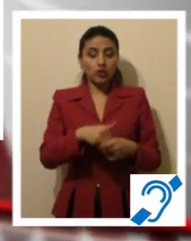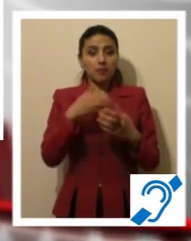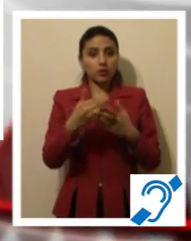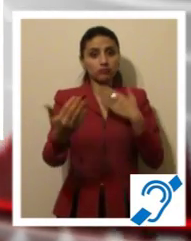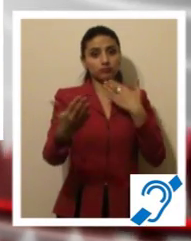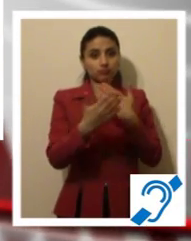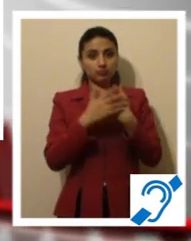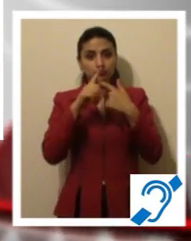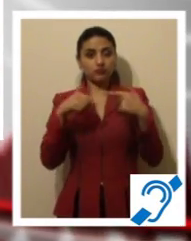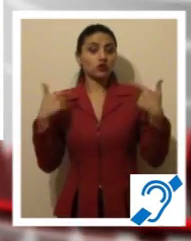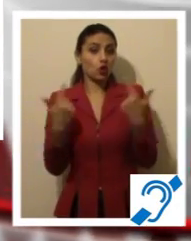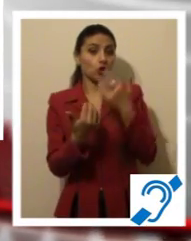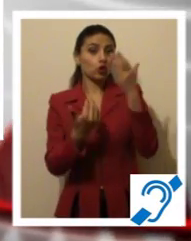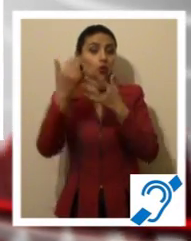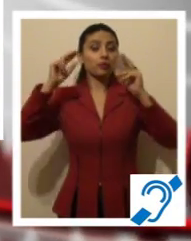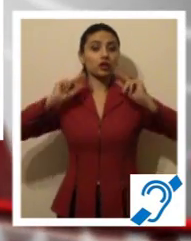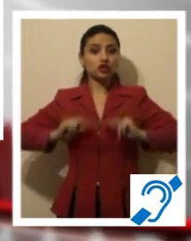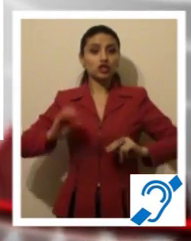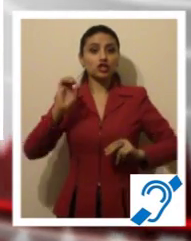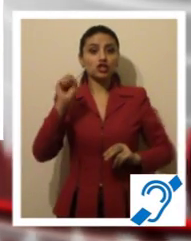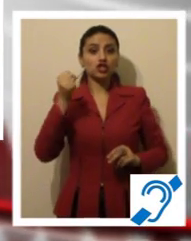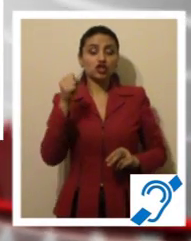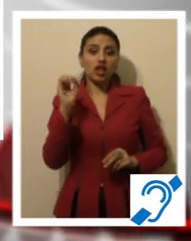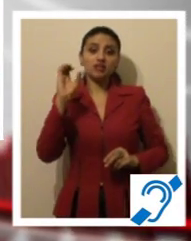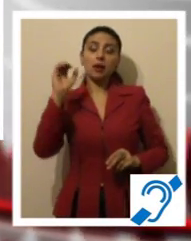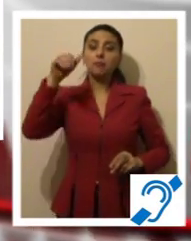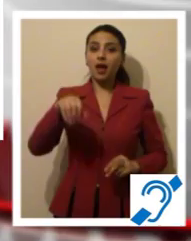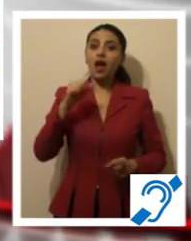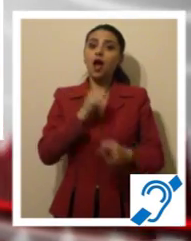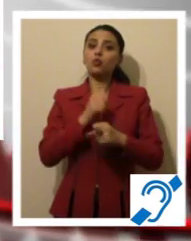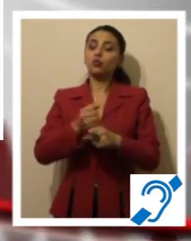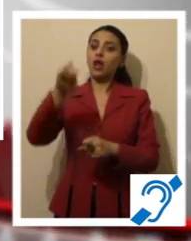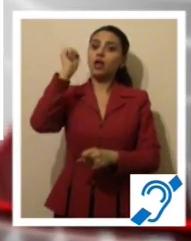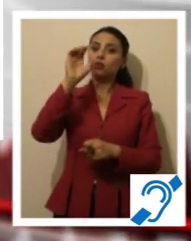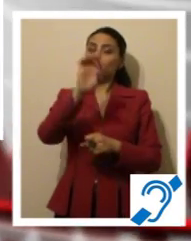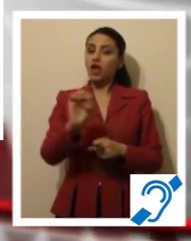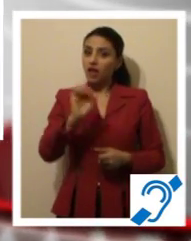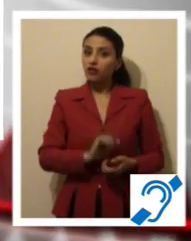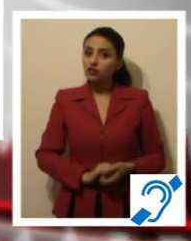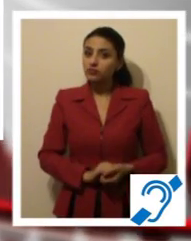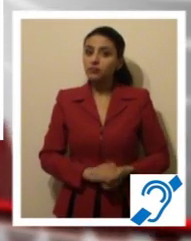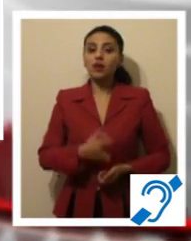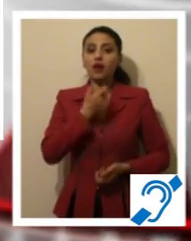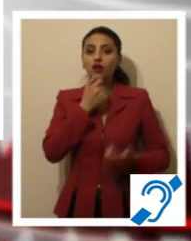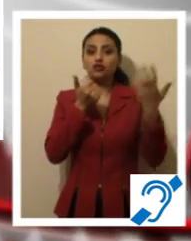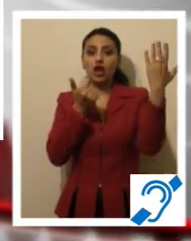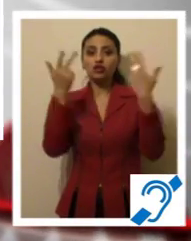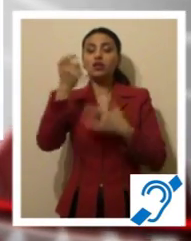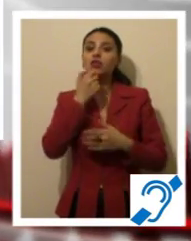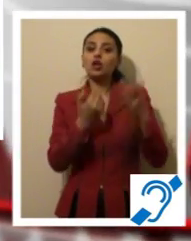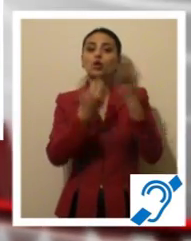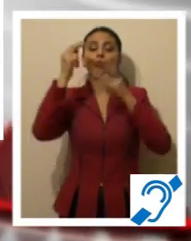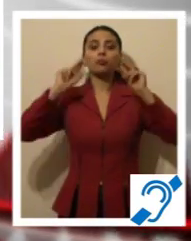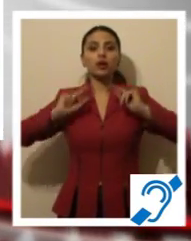instituției. Noul președinte al CSM a lucrat în cariera sa și la parchetul din Curtea de Argeș. În vârstă de 63 de ani, noul președinte al